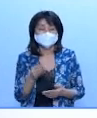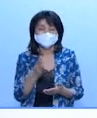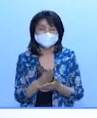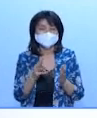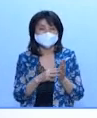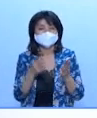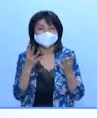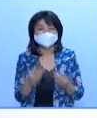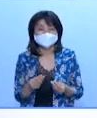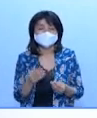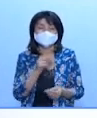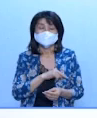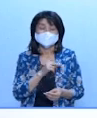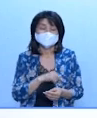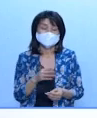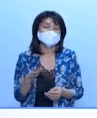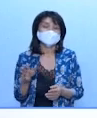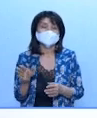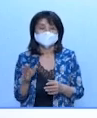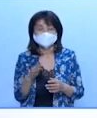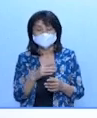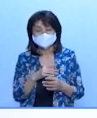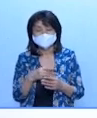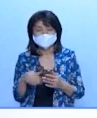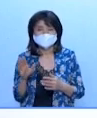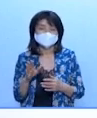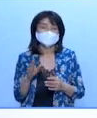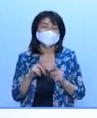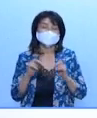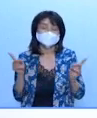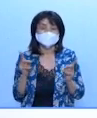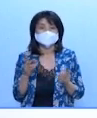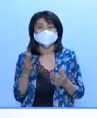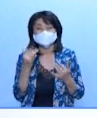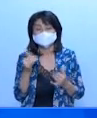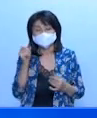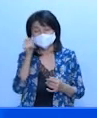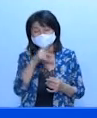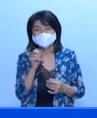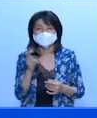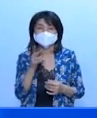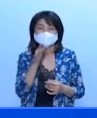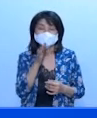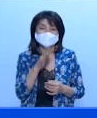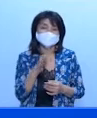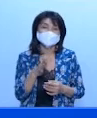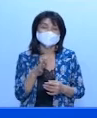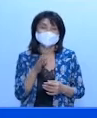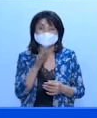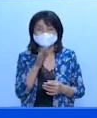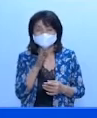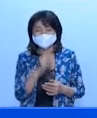8-й день. Работающая удаленно наш корреспондент Валерия Степчук узнала, как жильцы проводят время. Валерия, как настроение у